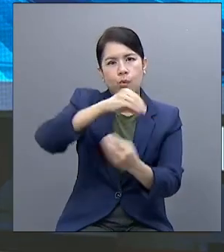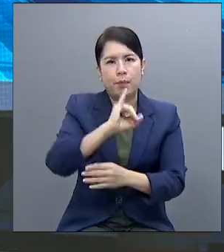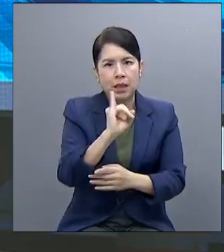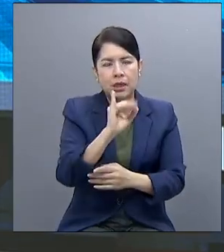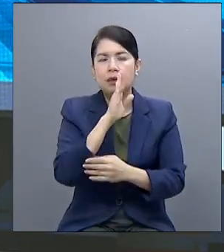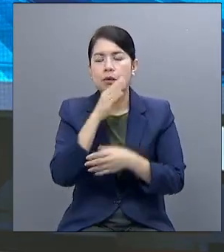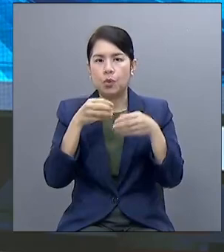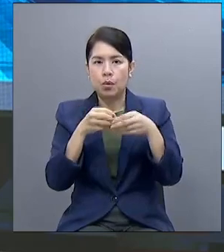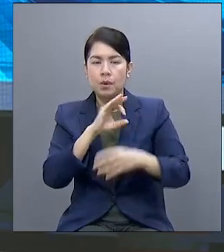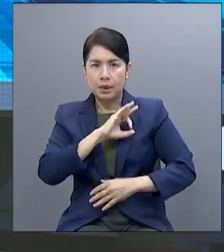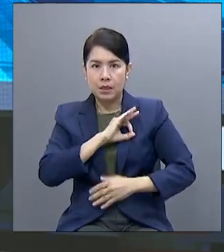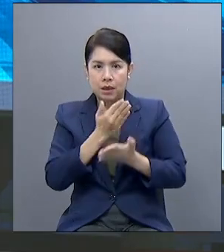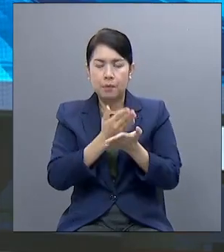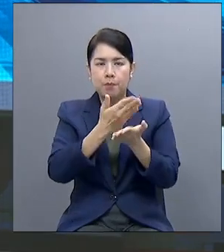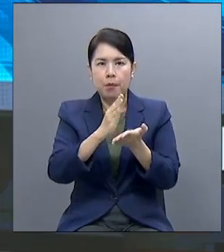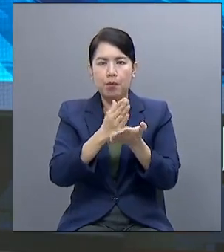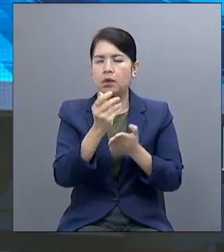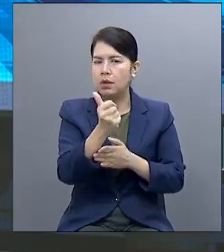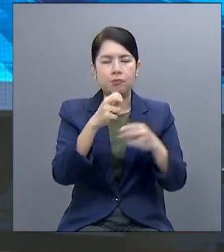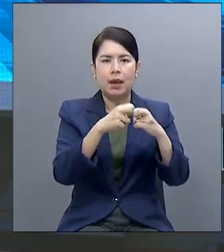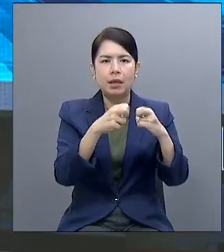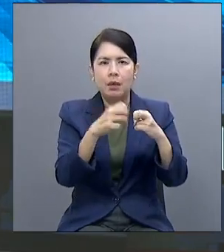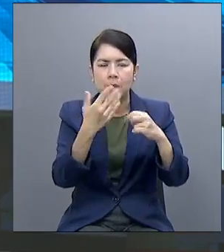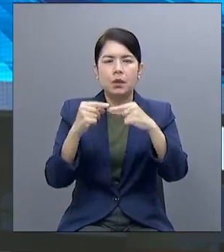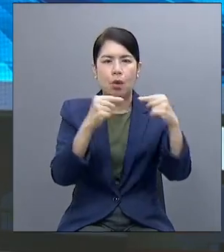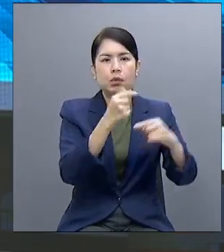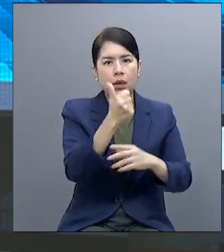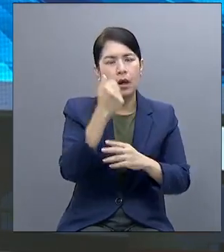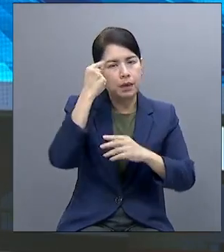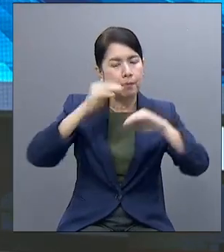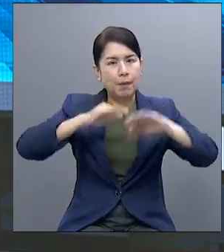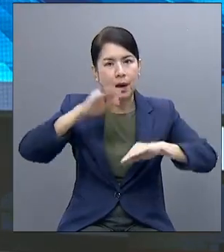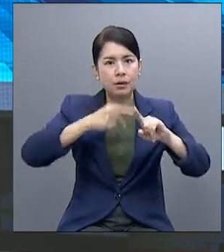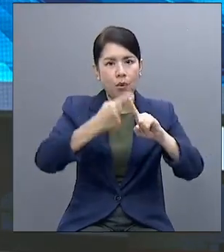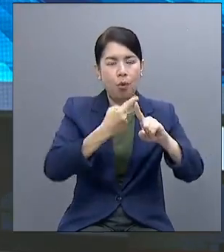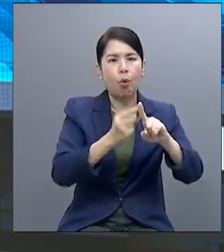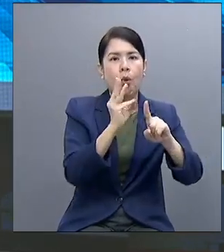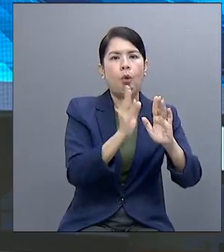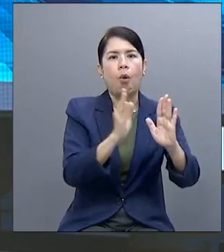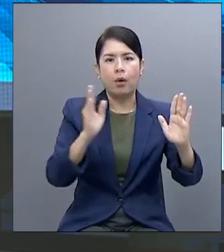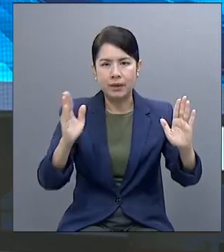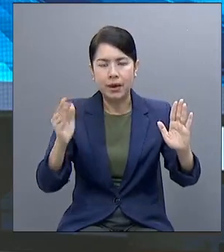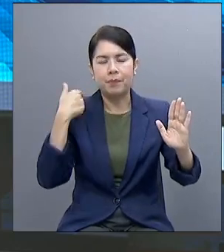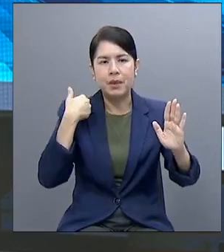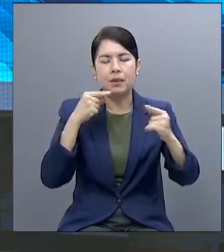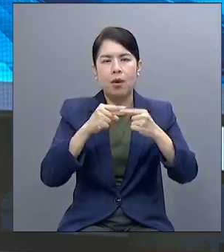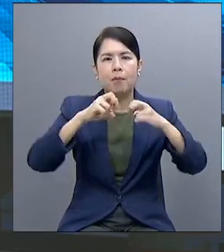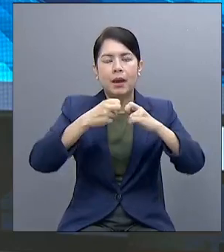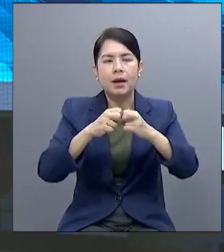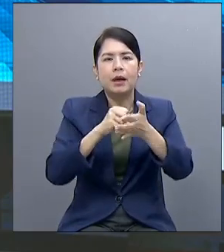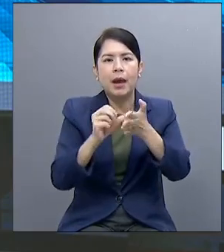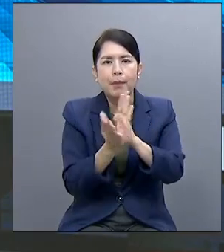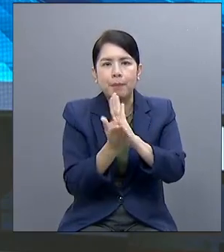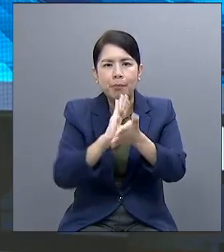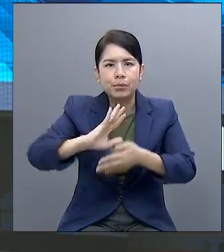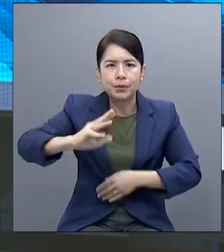ณ์ก็สามารถเดินหน้าต่อไปได้ค่ะคาดว่าจะใช้เวลาอีกประมาณ6เดือนนะคะสถานการณ์ก็จะเริ่มดีขึ้นและในปีหน้าก็จะมี